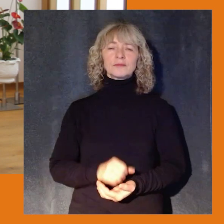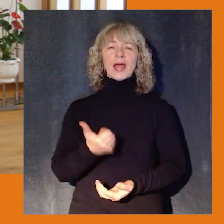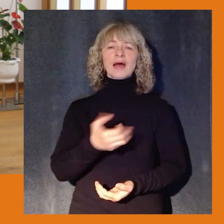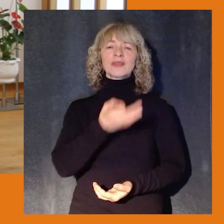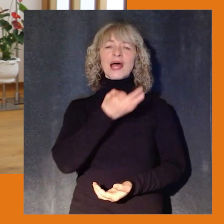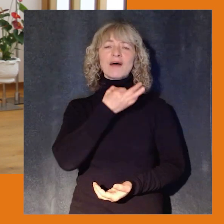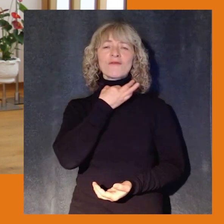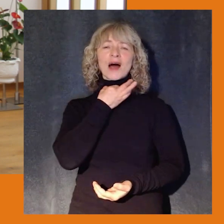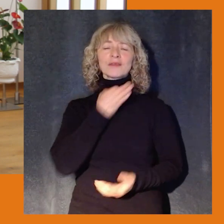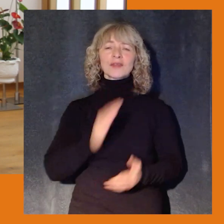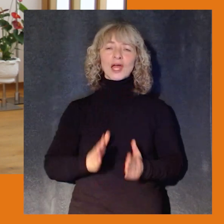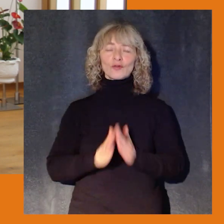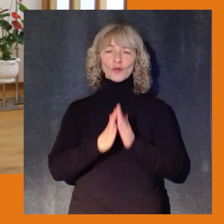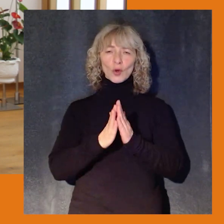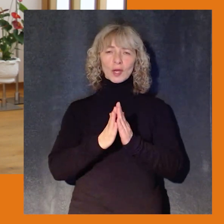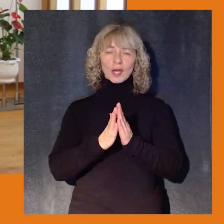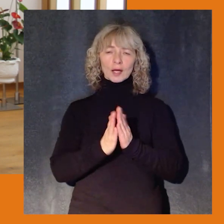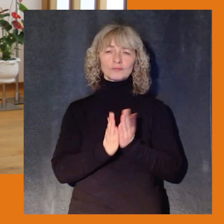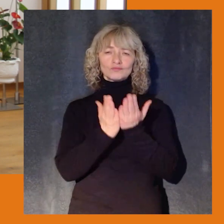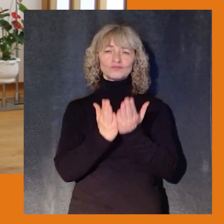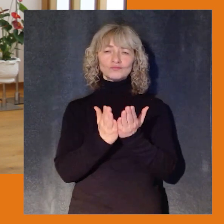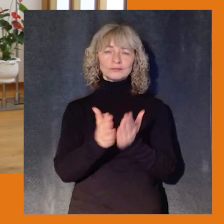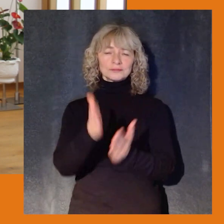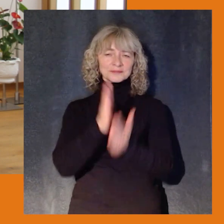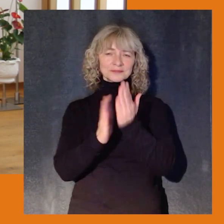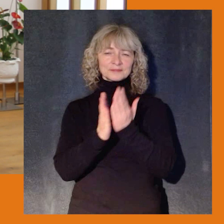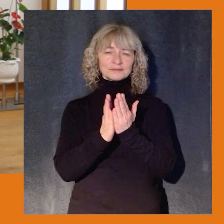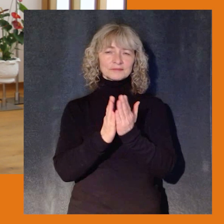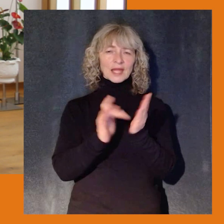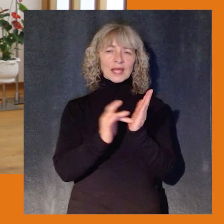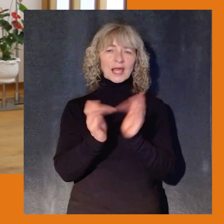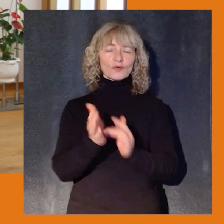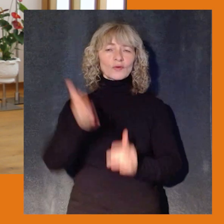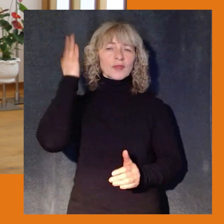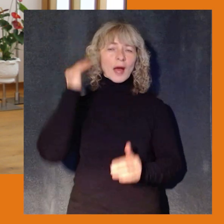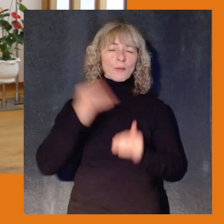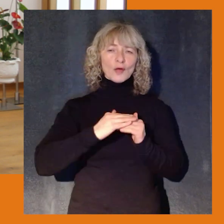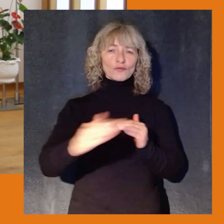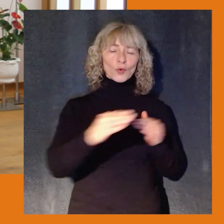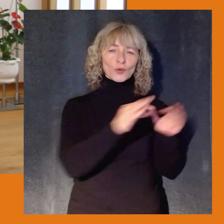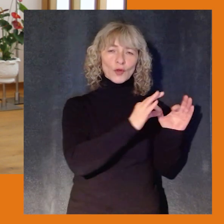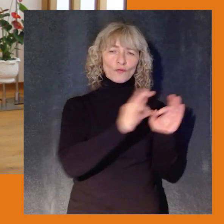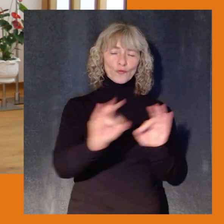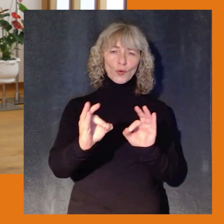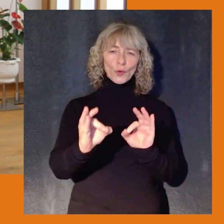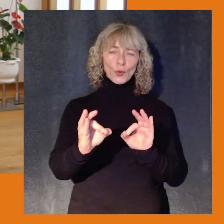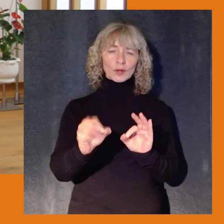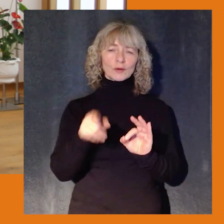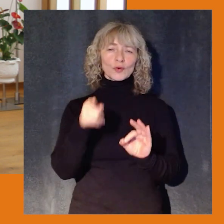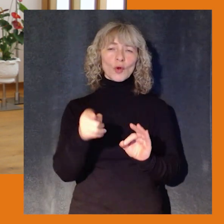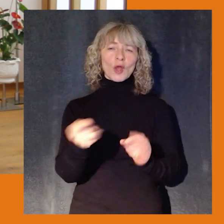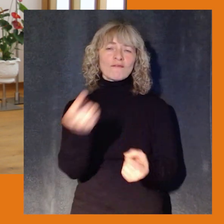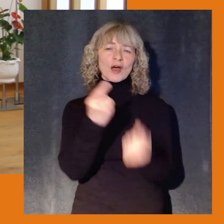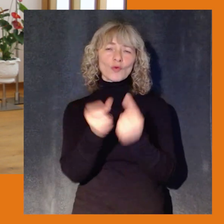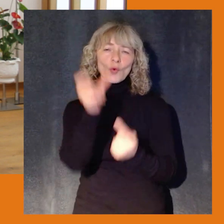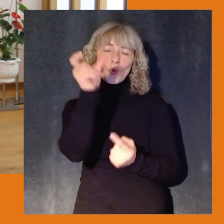Am ersten Fastensonntag hören wir, wie Jesus in die Wüste geführt wird und Versuchungen ausgesetzt